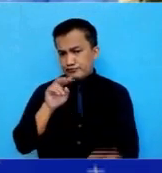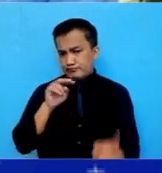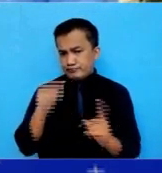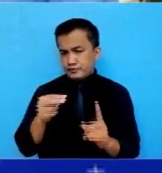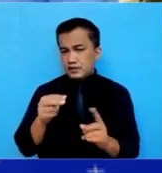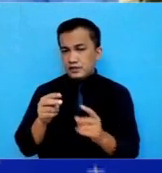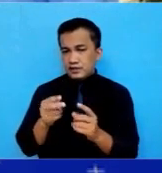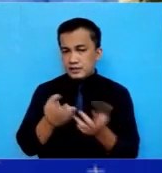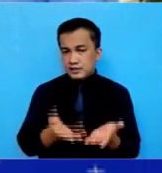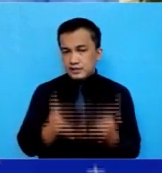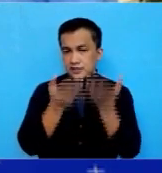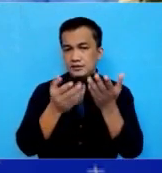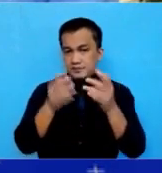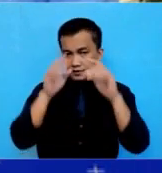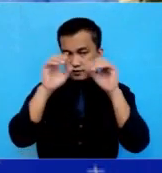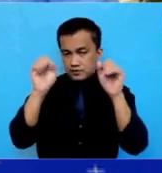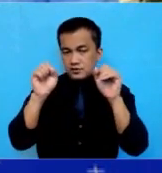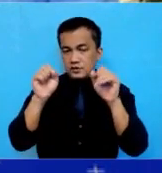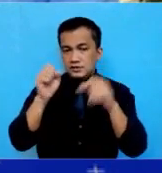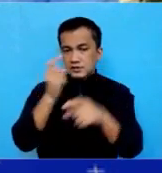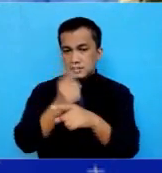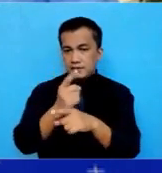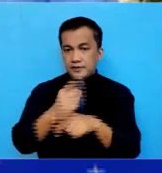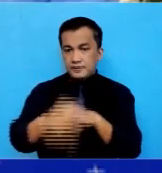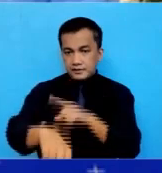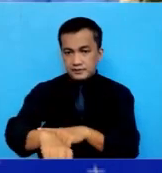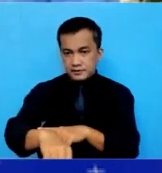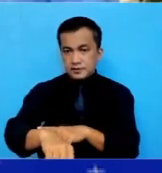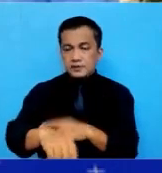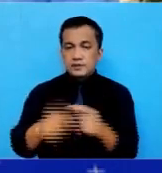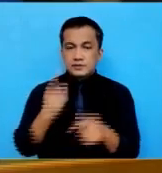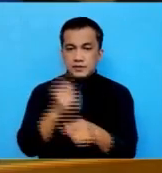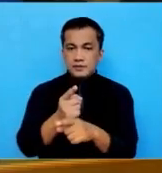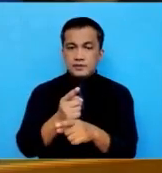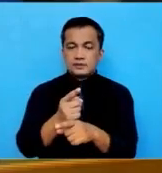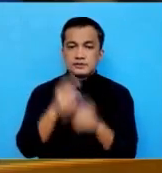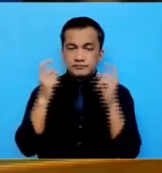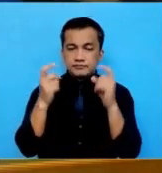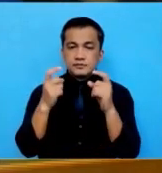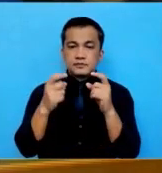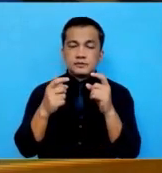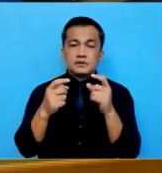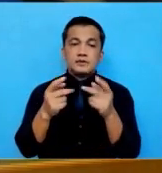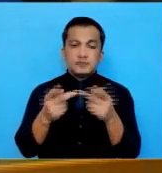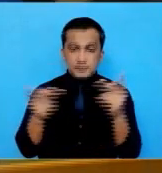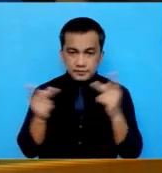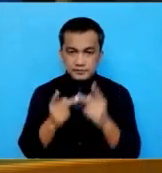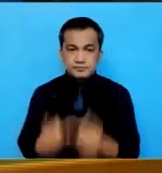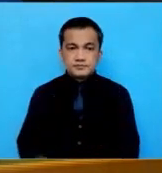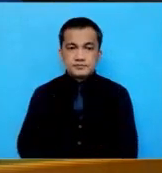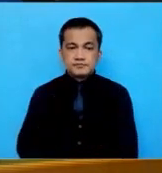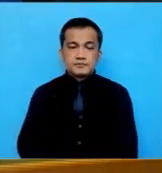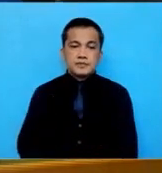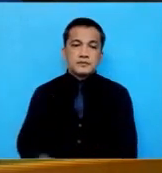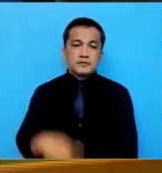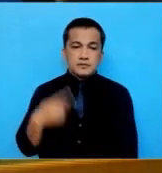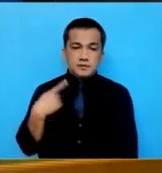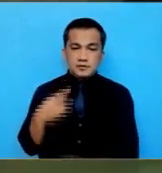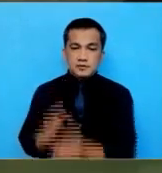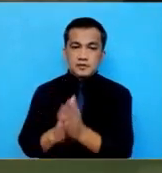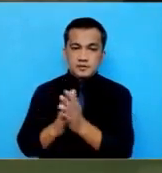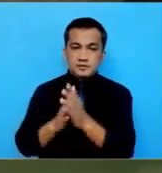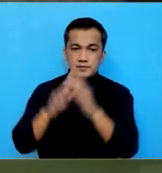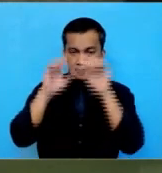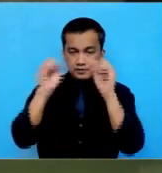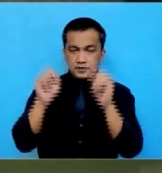Pangulo sa tamang pagkakataon at sa tamang okasyon. May mga pumuri rin sa Pangulo sa pagtalakay niya